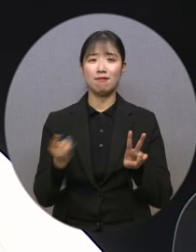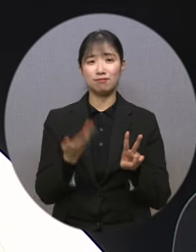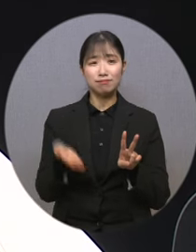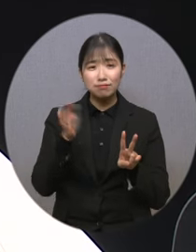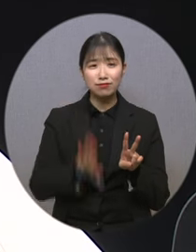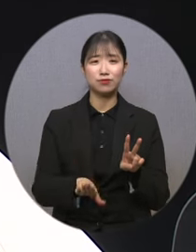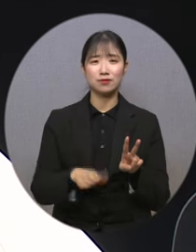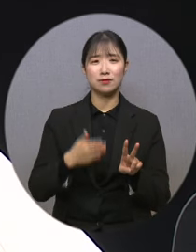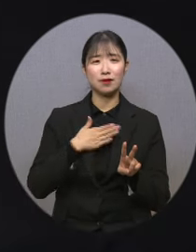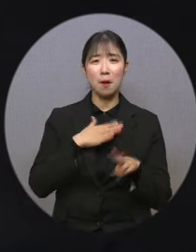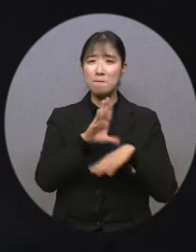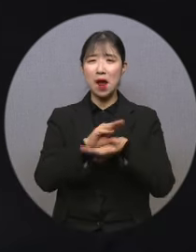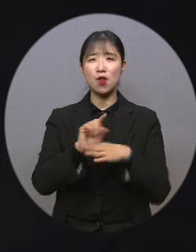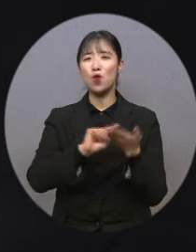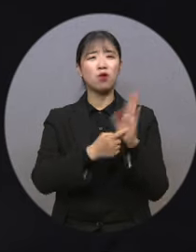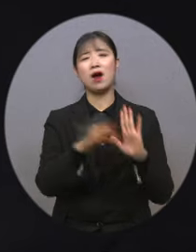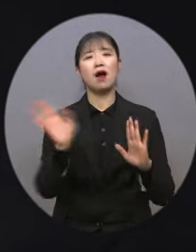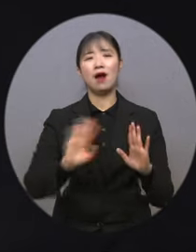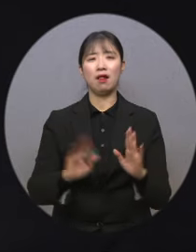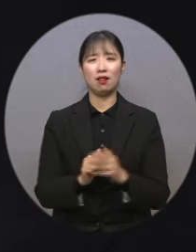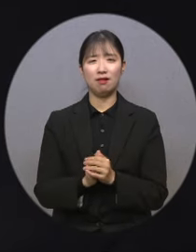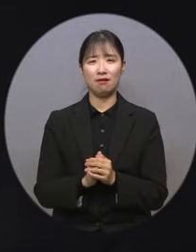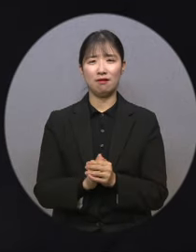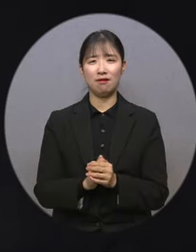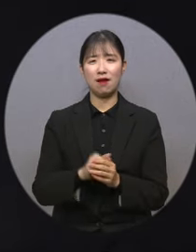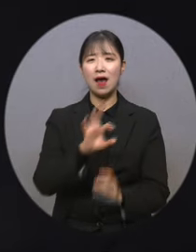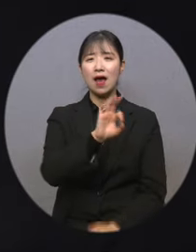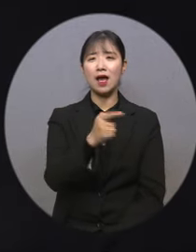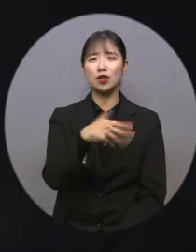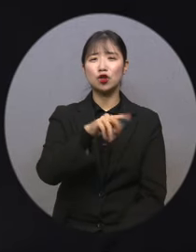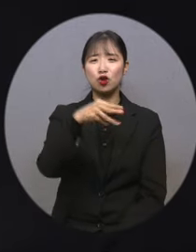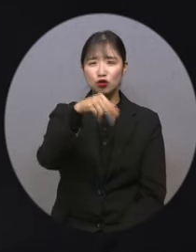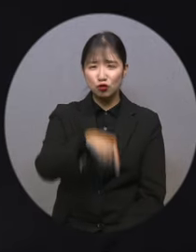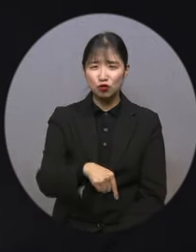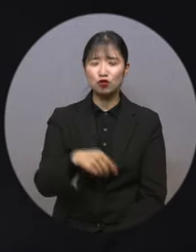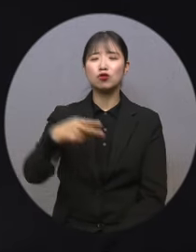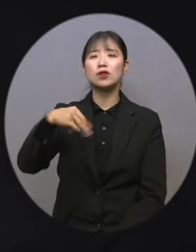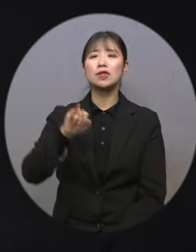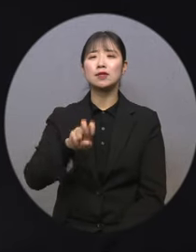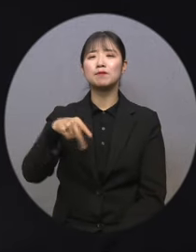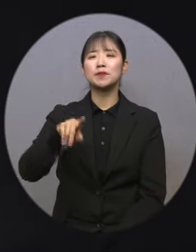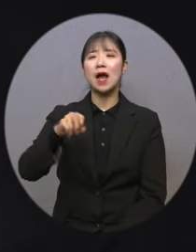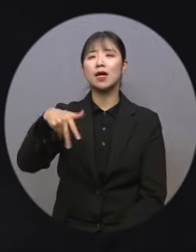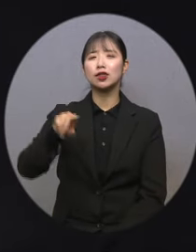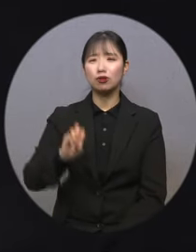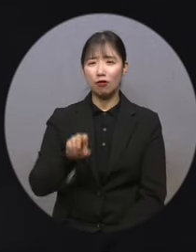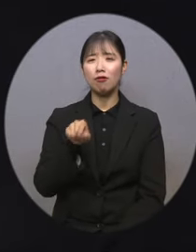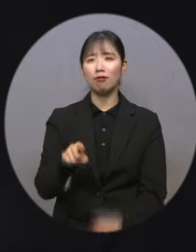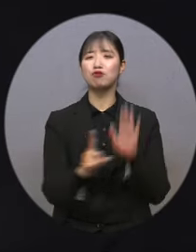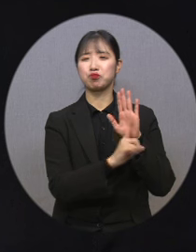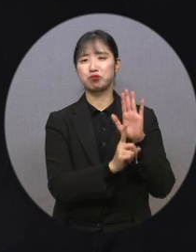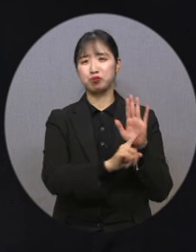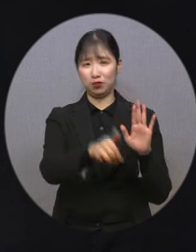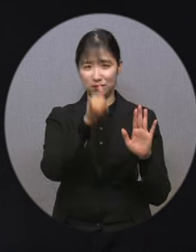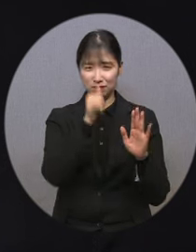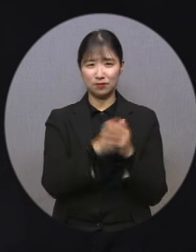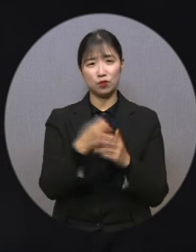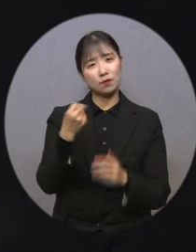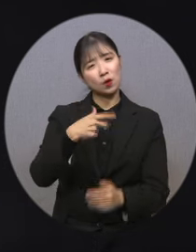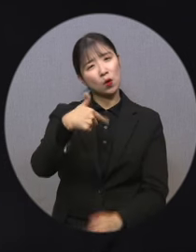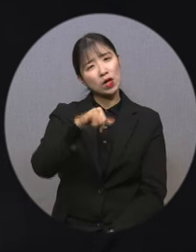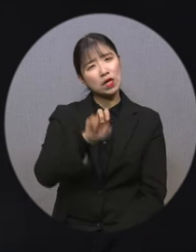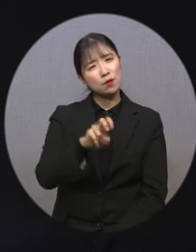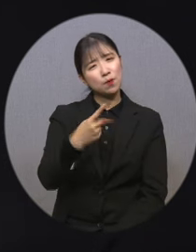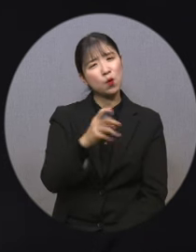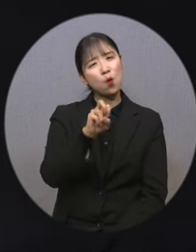저를 방송에서는 보도 안해주고 안철수 심상정 까지 본 보도를 해요 4 또 어떤땐 김동영 까지